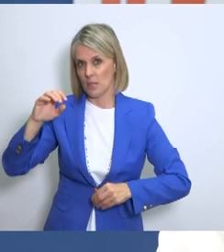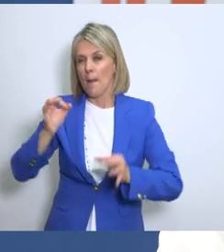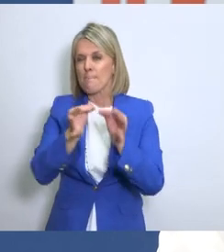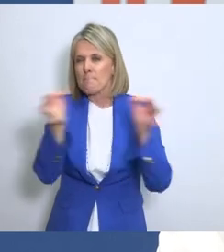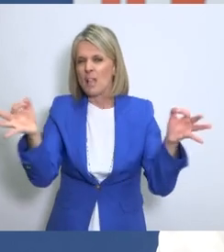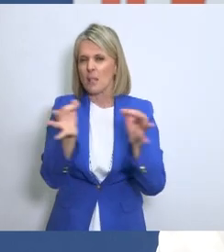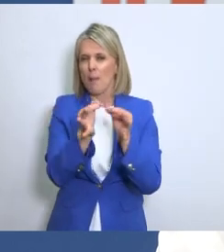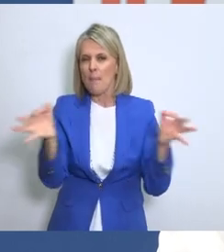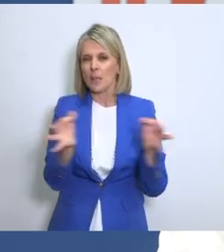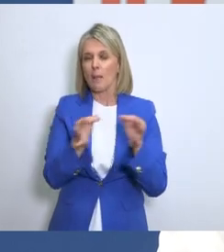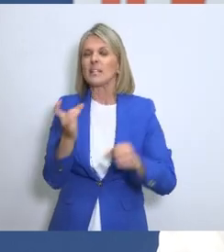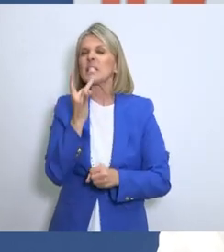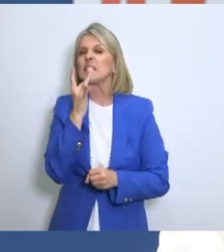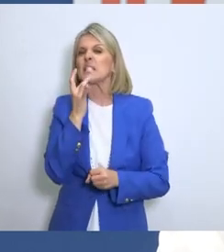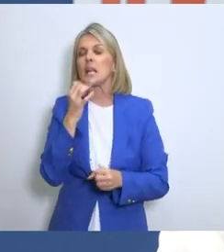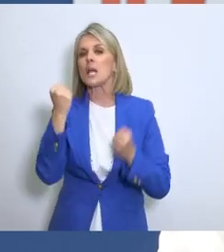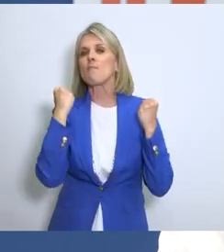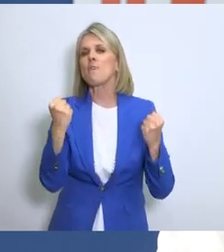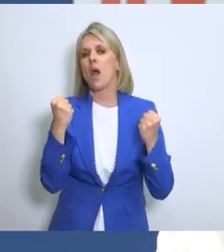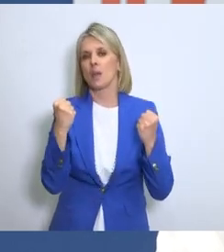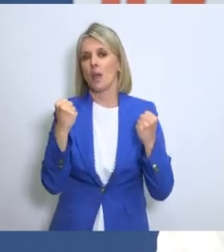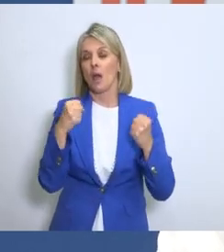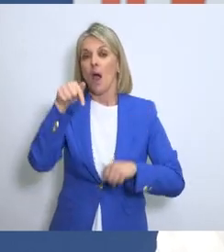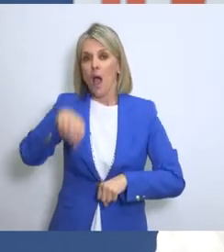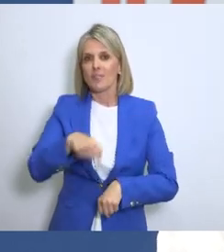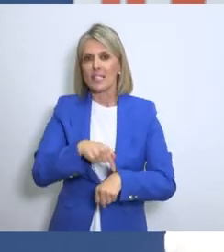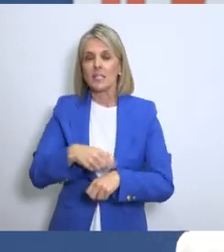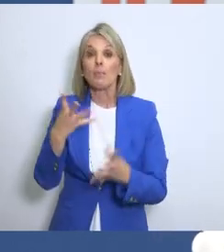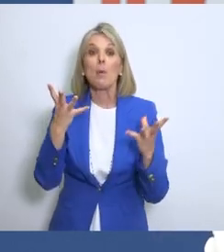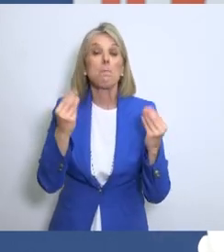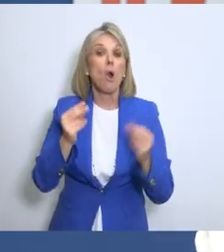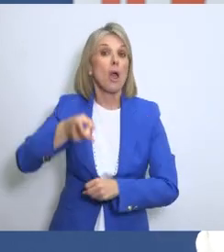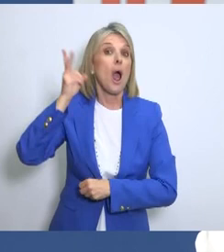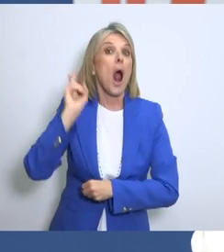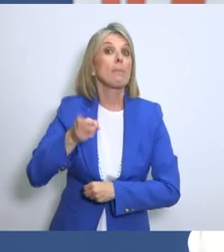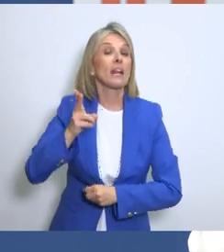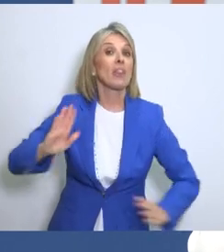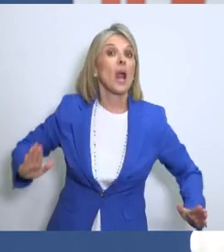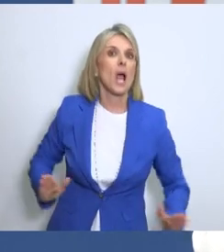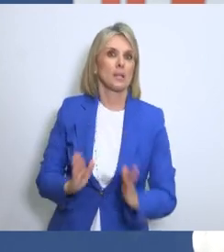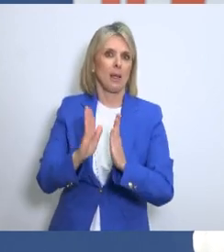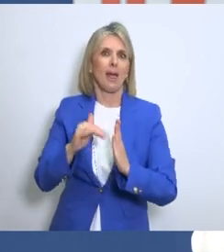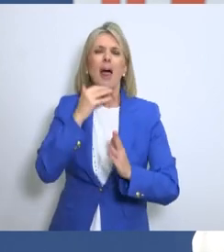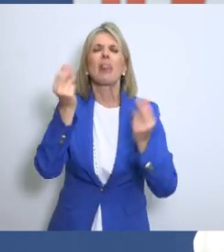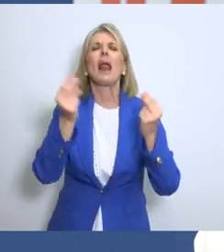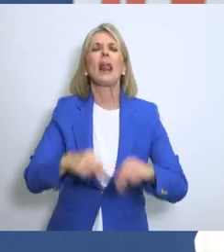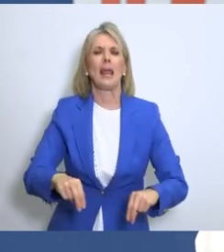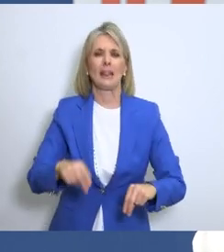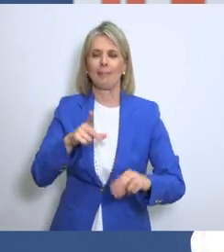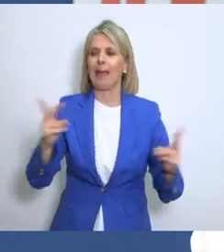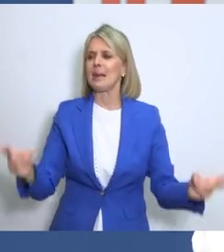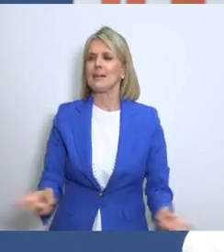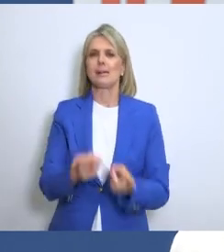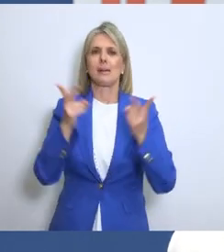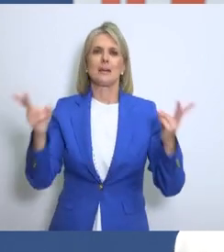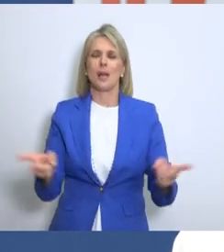μια πολύ κρίσιμη και επικίνδυνη κατάσταση, η οποία δεν μπορεί να λυθεί ούτε με ημίμετρα, ούτε με